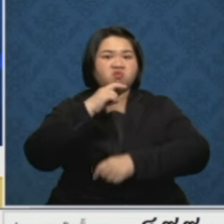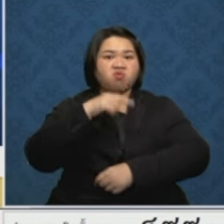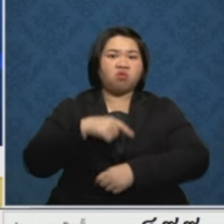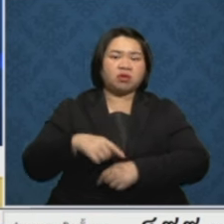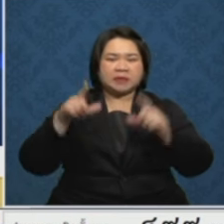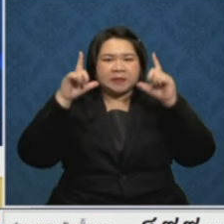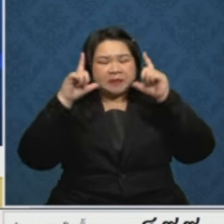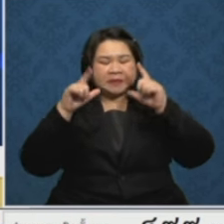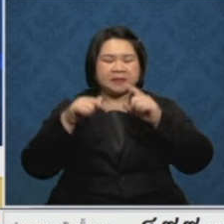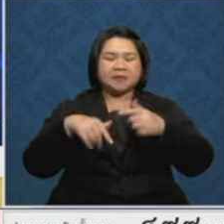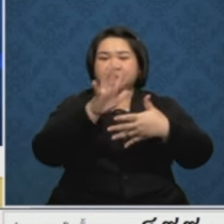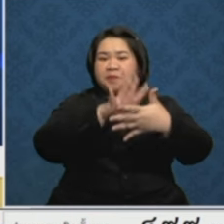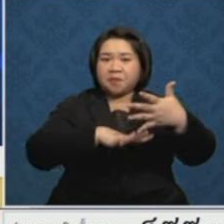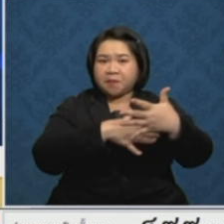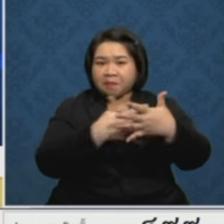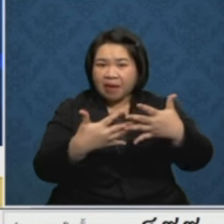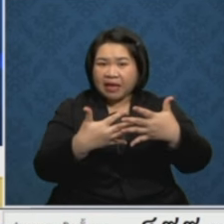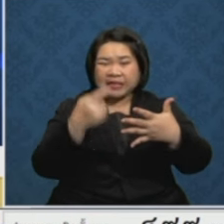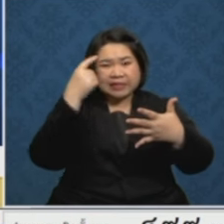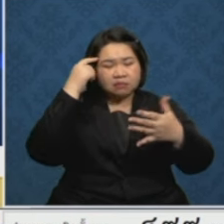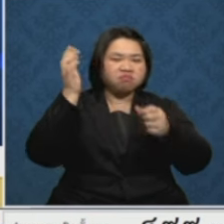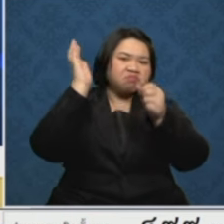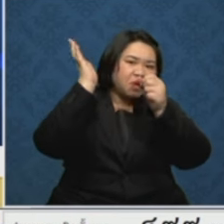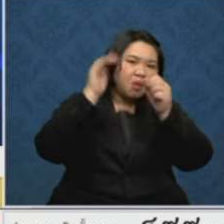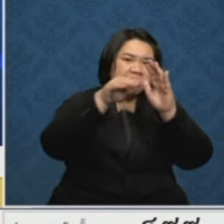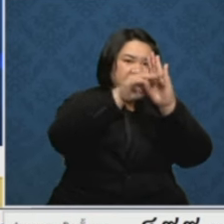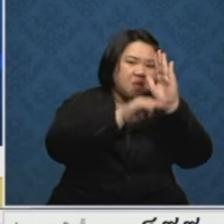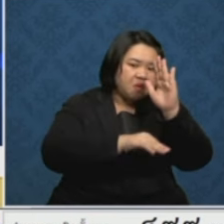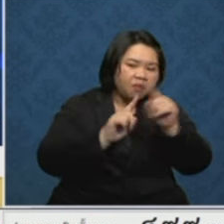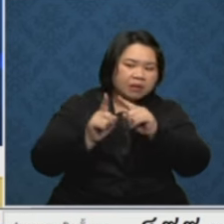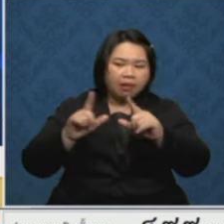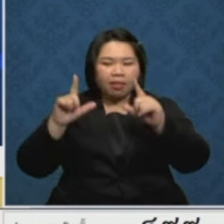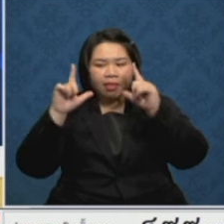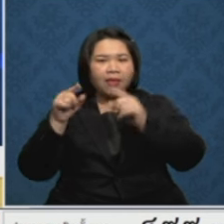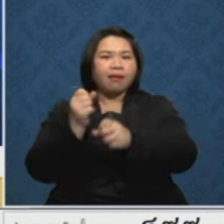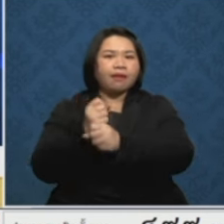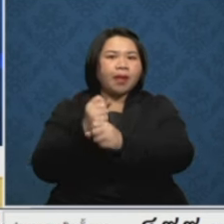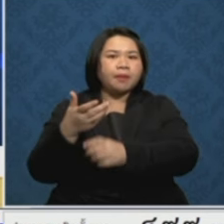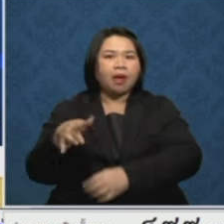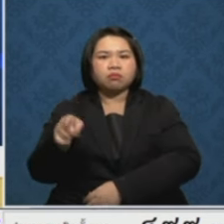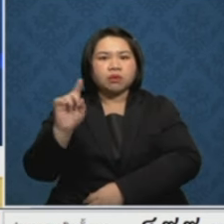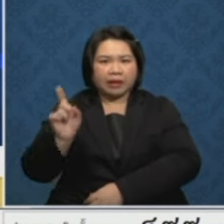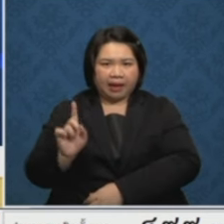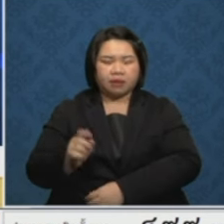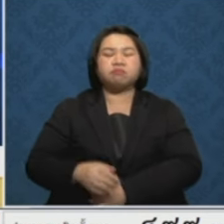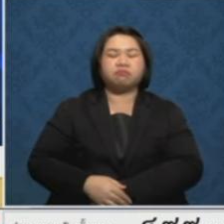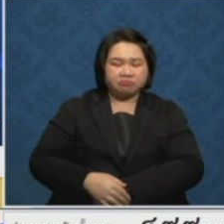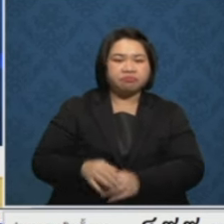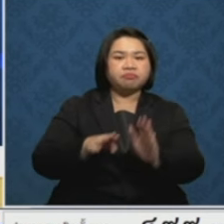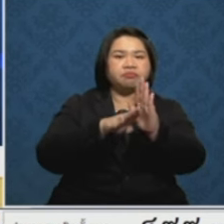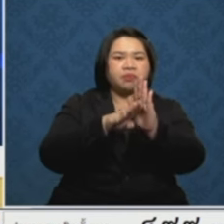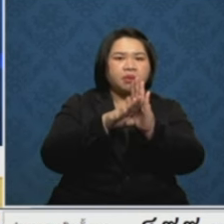น้าตาของนโยบายเนี่ยมันจะไม่ได้เหมือนกับตอนที่ได้หาเสียงเอาไว้เลยตั้งแต่ต้นได้เพิ่ม GDP